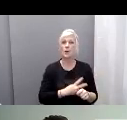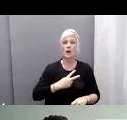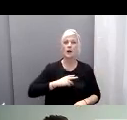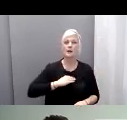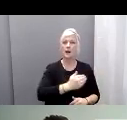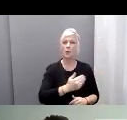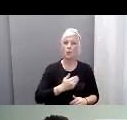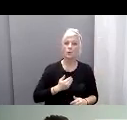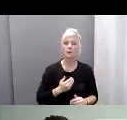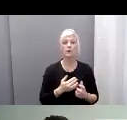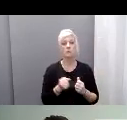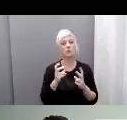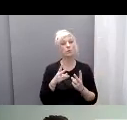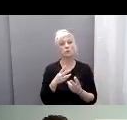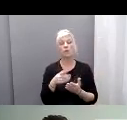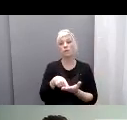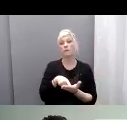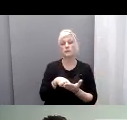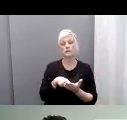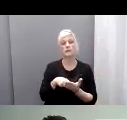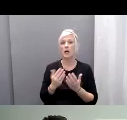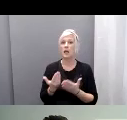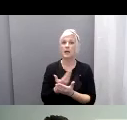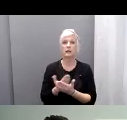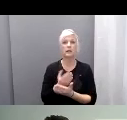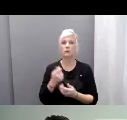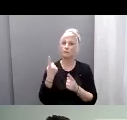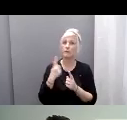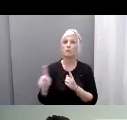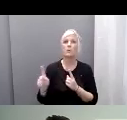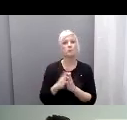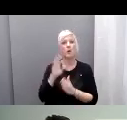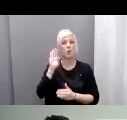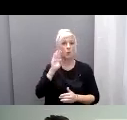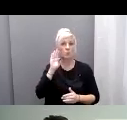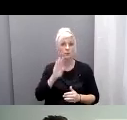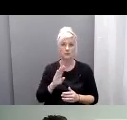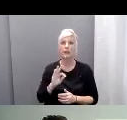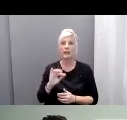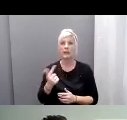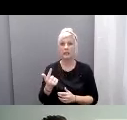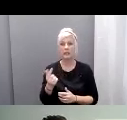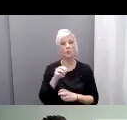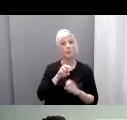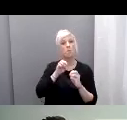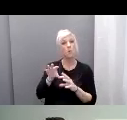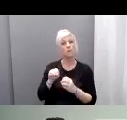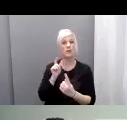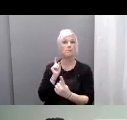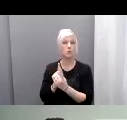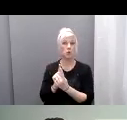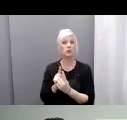exempel så är det ju i vissa länder förbjudet med homosexualitet. Och då påverkar det såklart det sexuella mötet